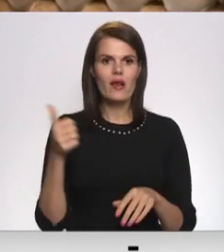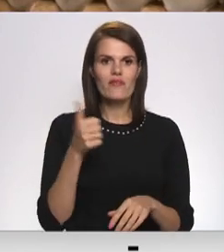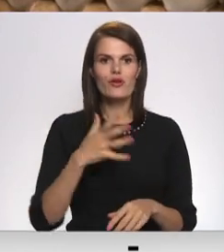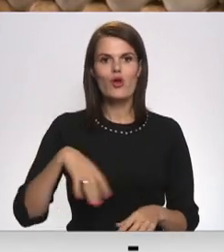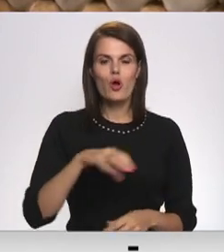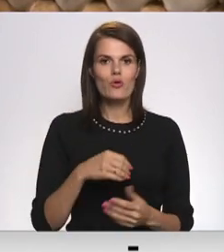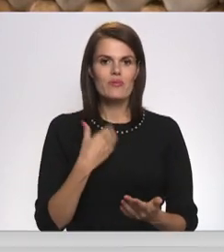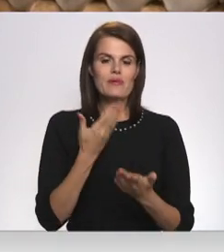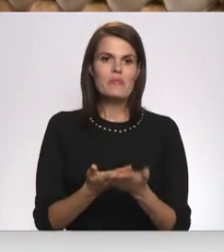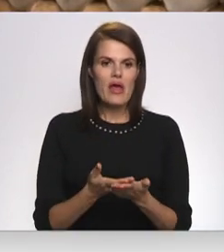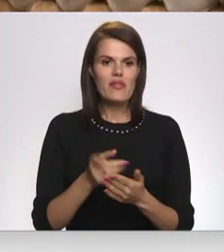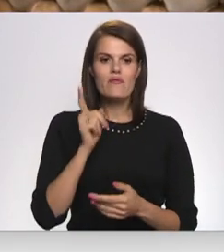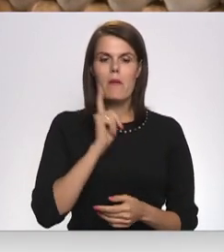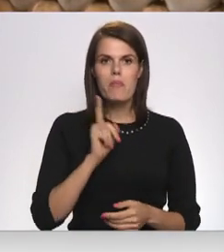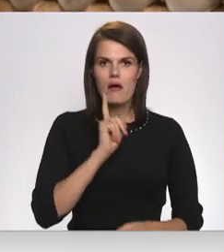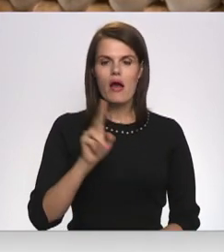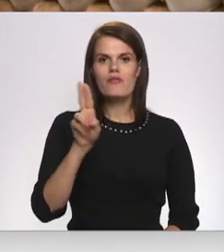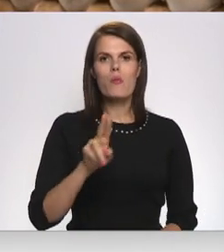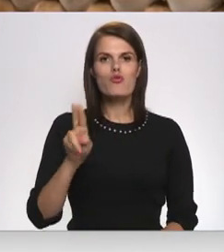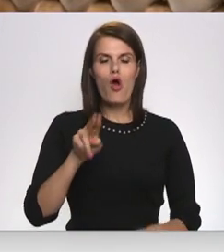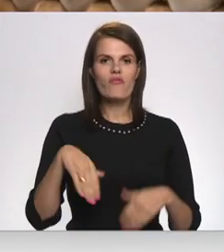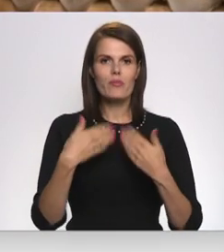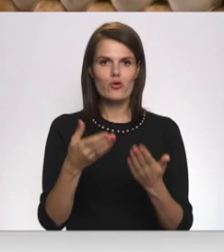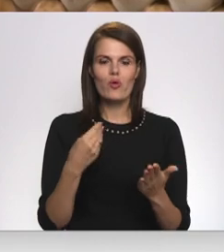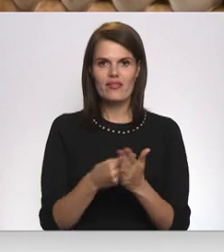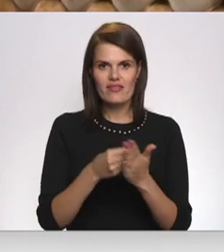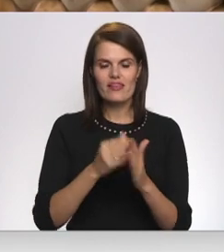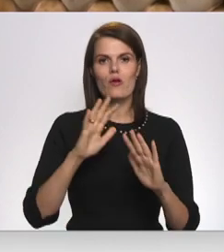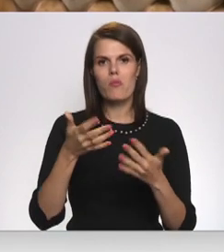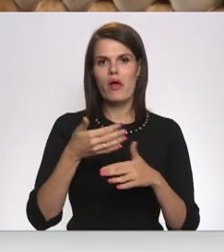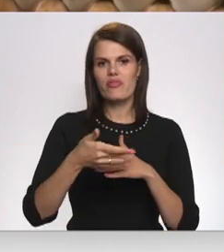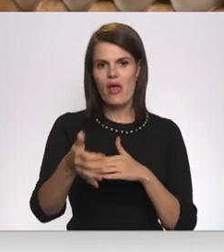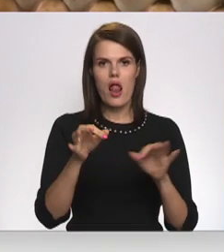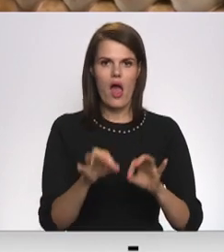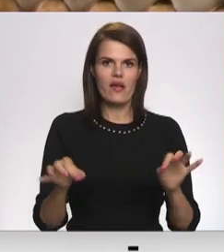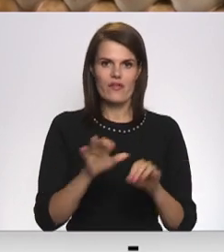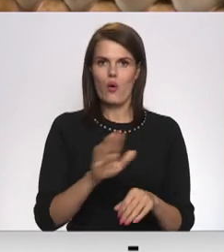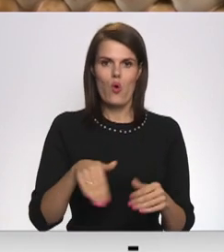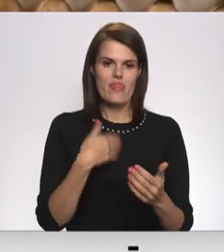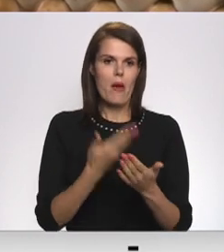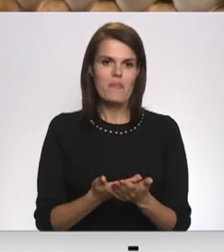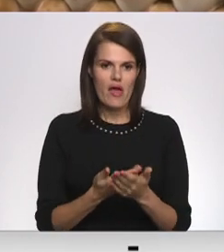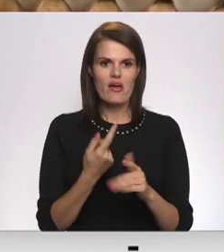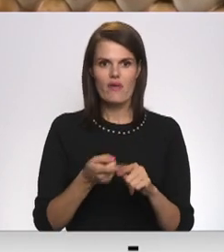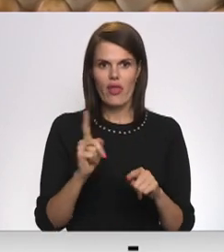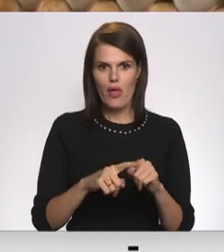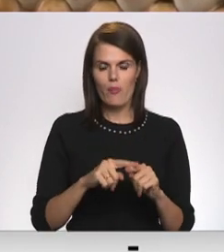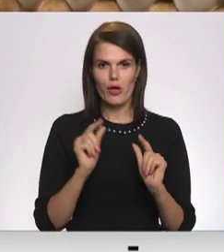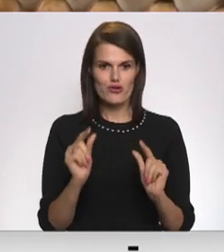piedāvā pagaidām novembrim iedot cenu piedāvājumu, bet tālāk viņi mums neko nepiedāvā. Tāpēc